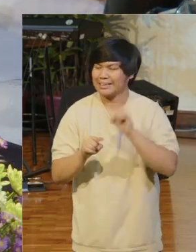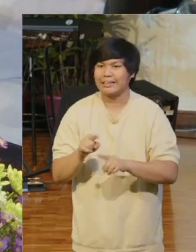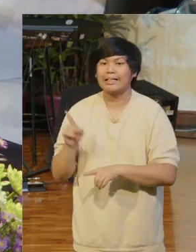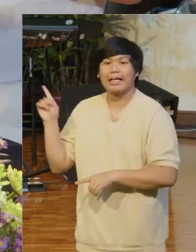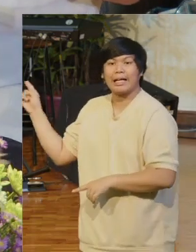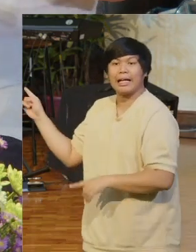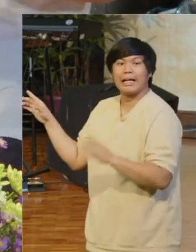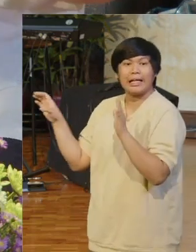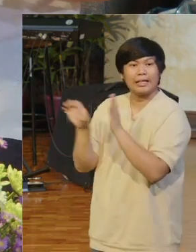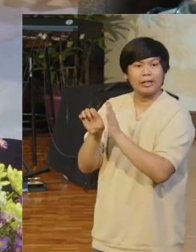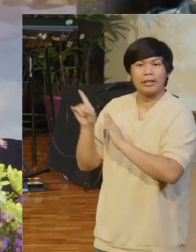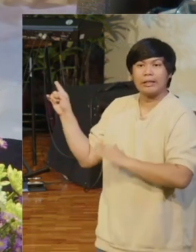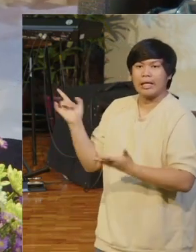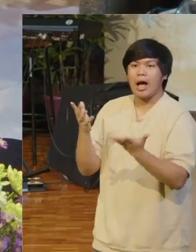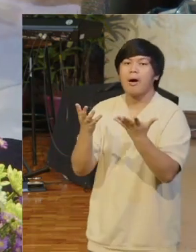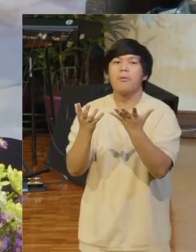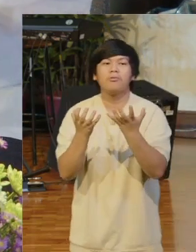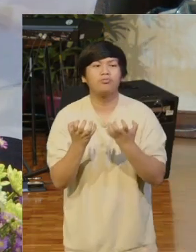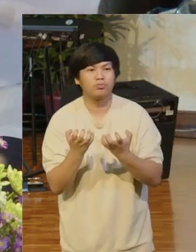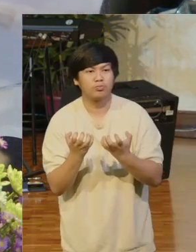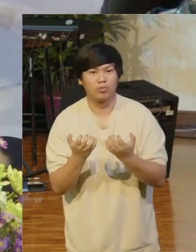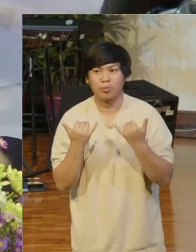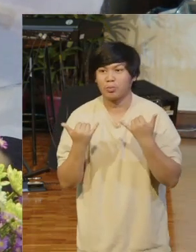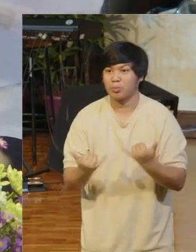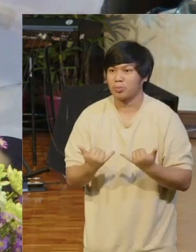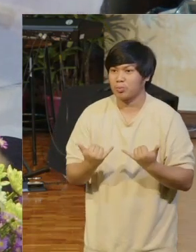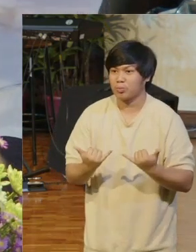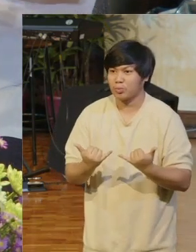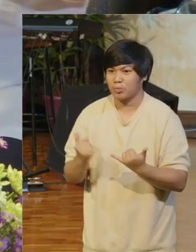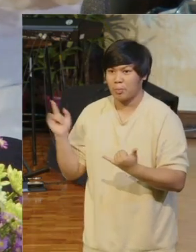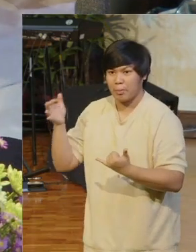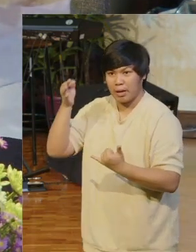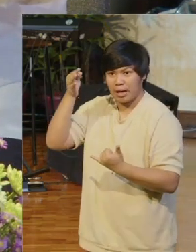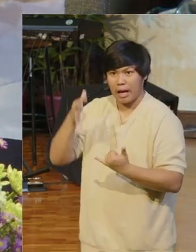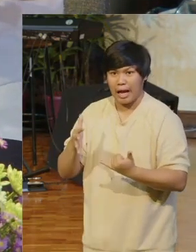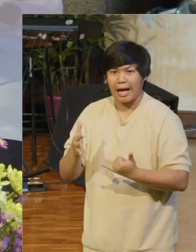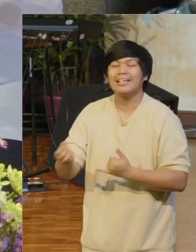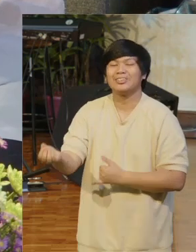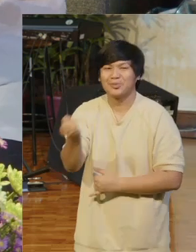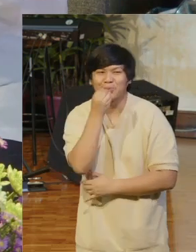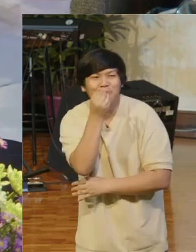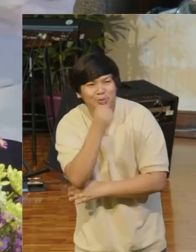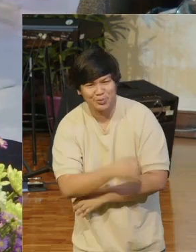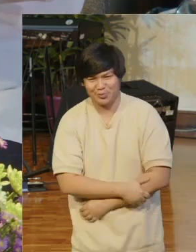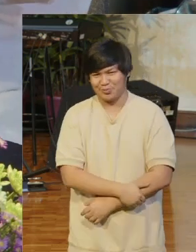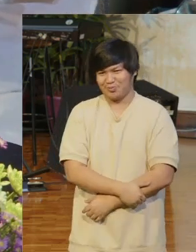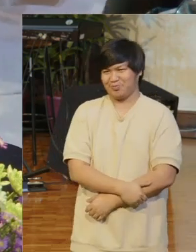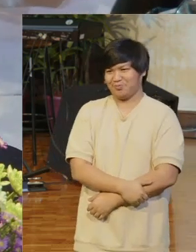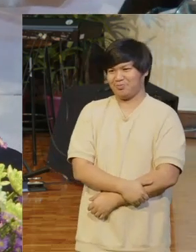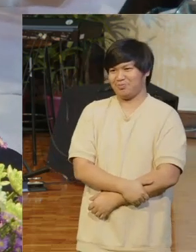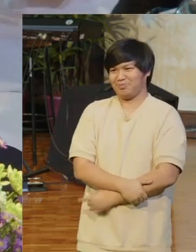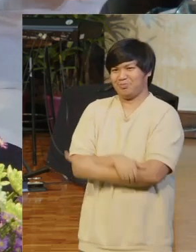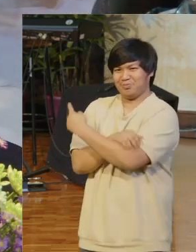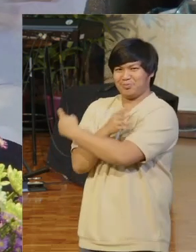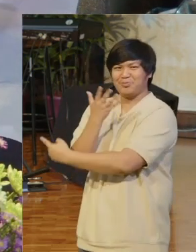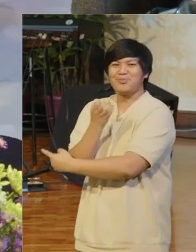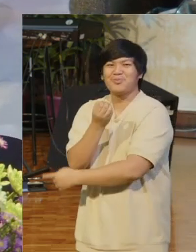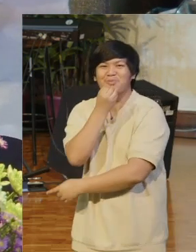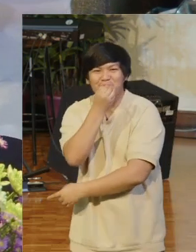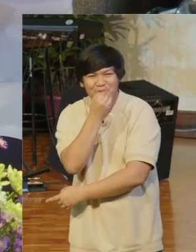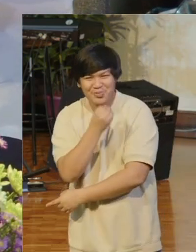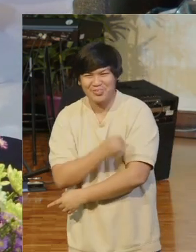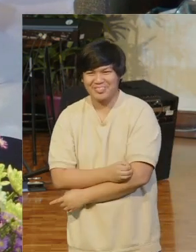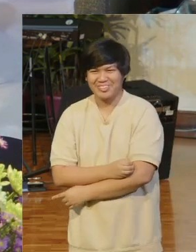kong, ang nais ko sa oras na ngayon ay magmerienda. No? Magmerienda ng